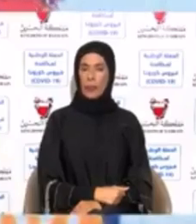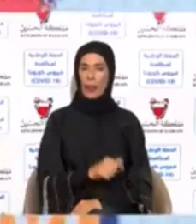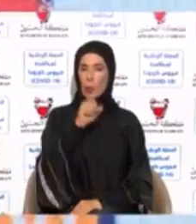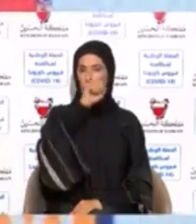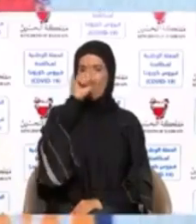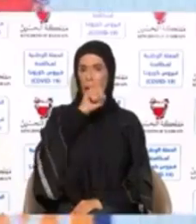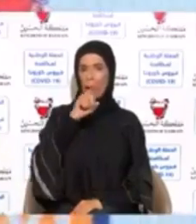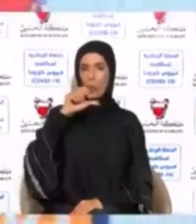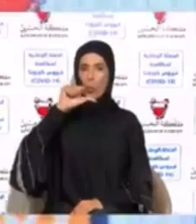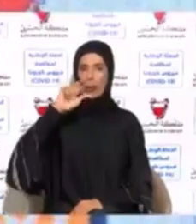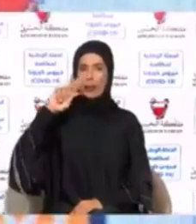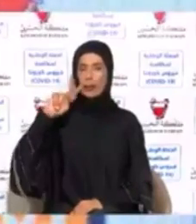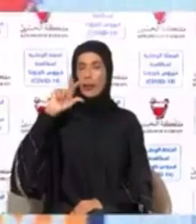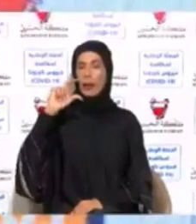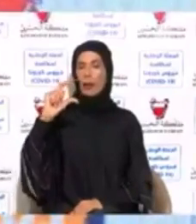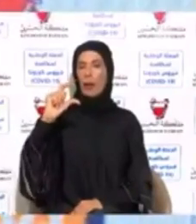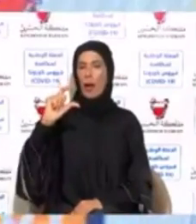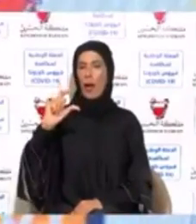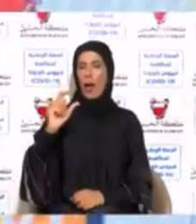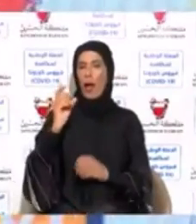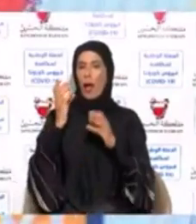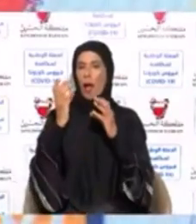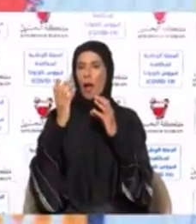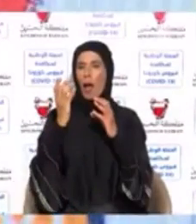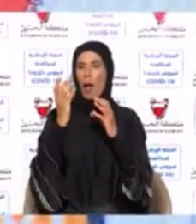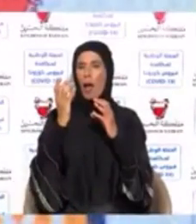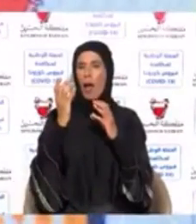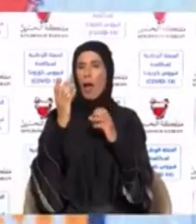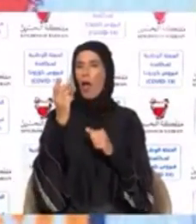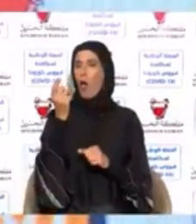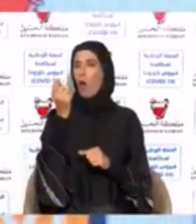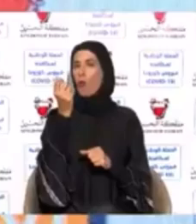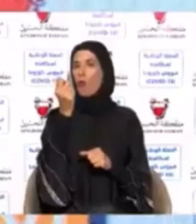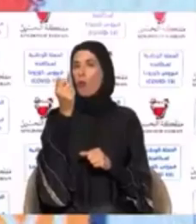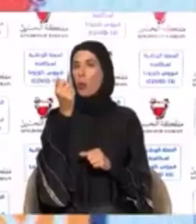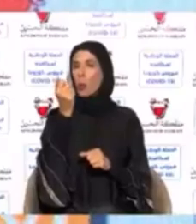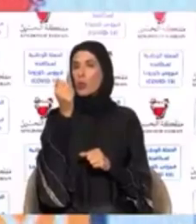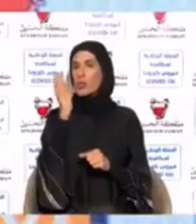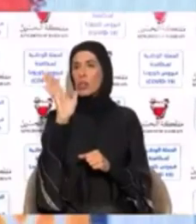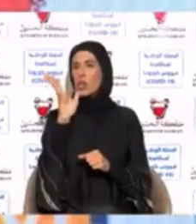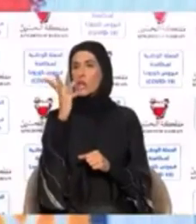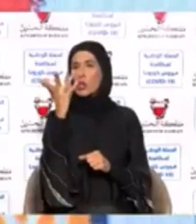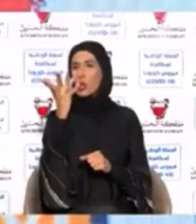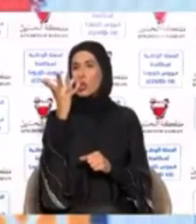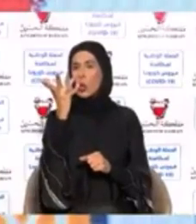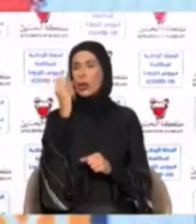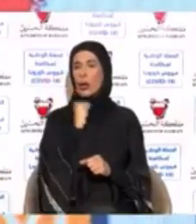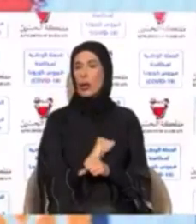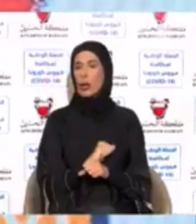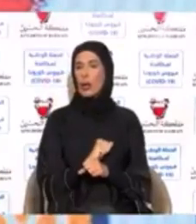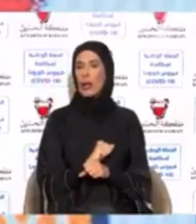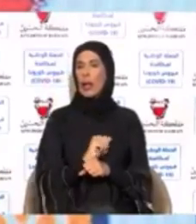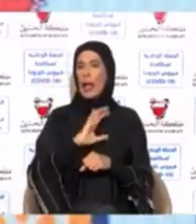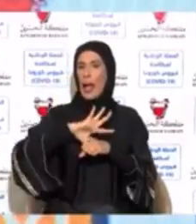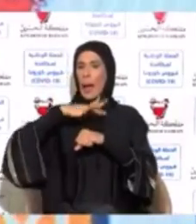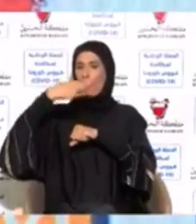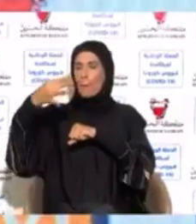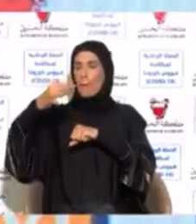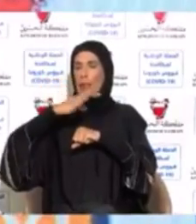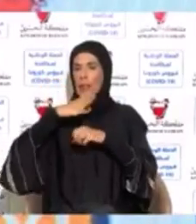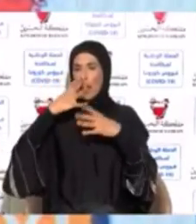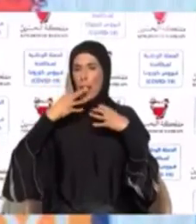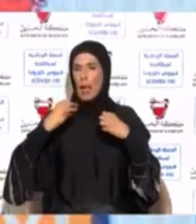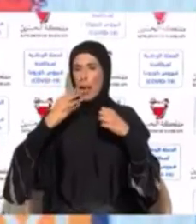المانع. كم تبلغ كلفة اكتشاف إصابة جديدة على ميزانية الدولة، سواء الإصابات التي